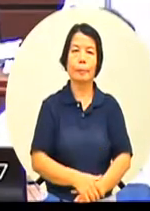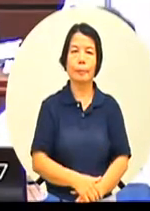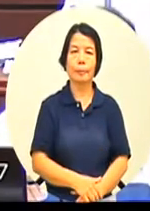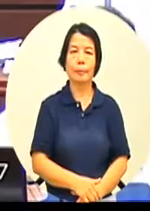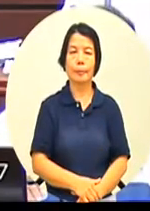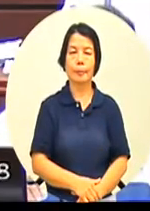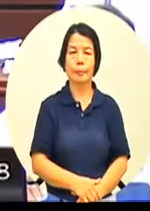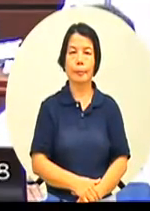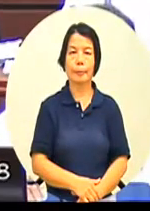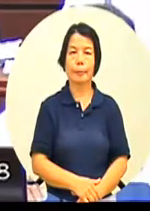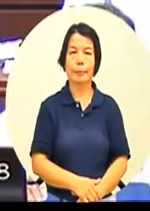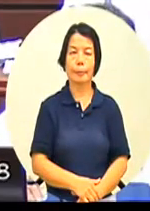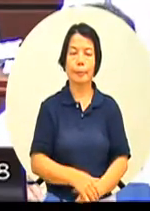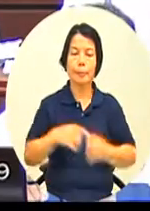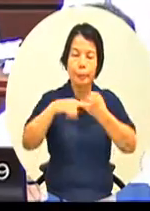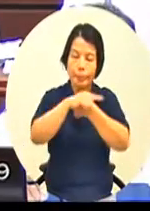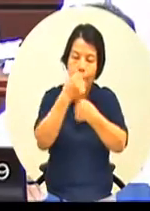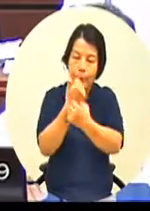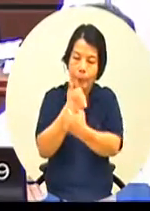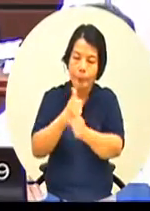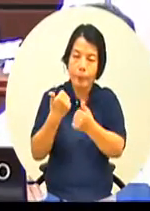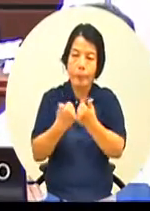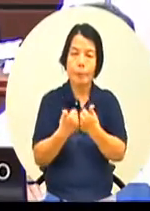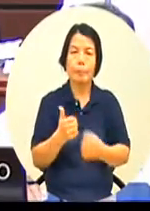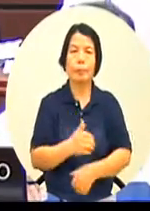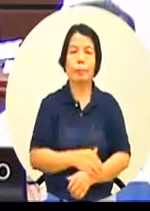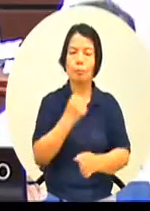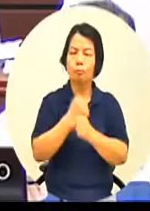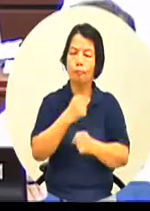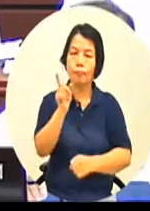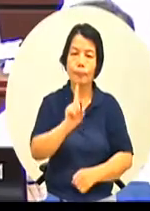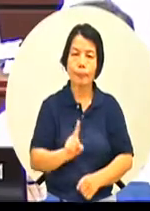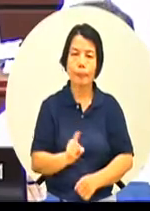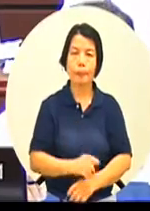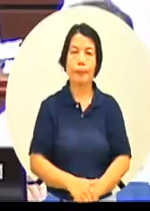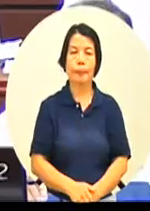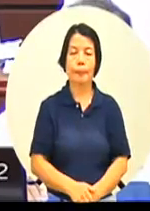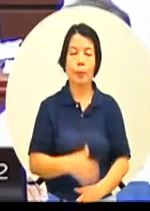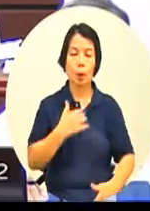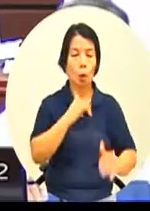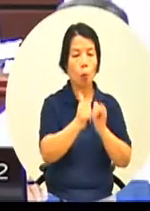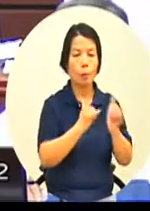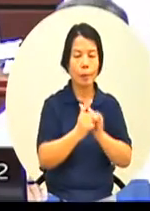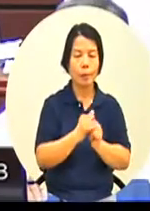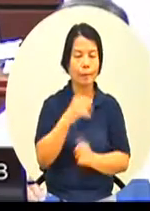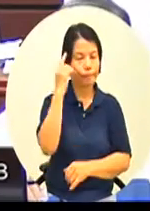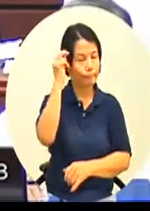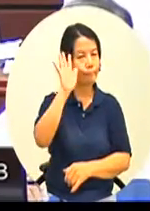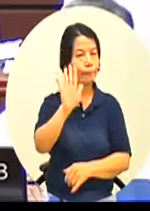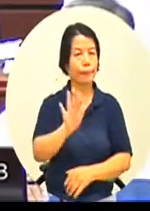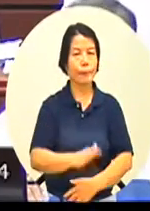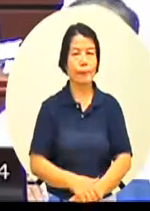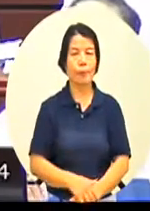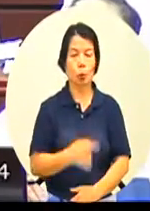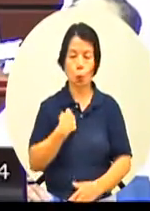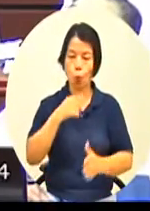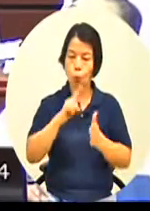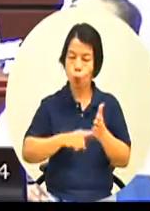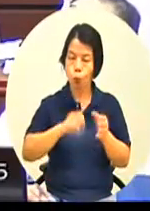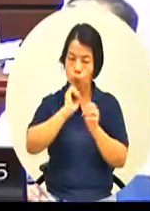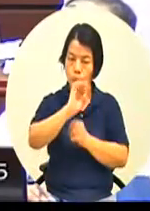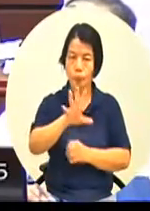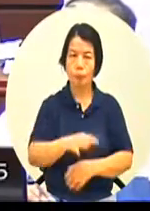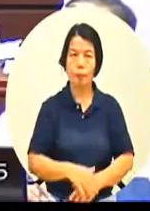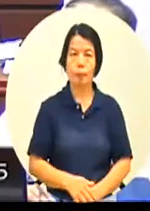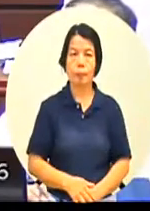们研考会做什么可以让这个市民更有感哈？那我简单报告几项，